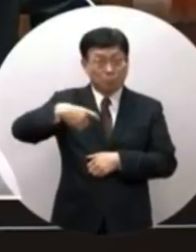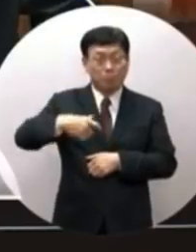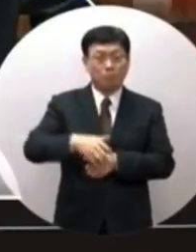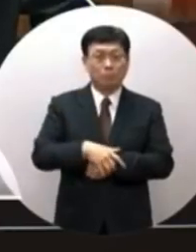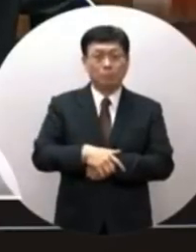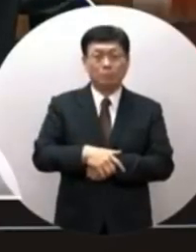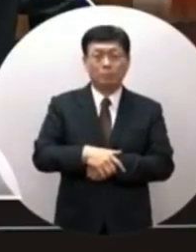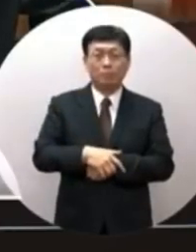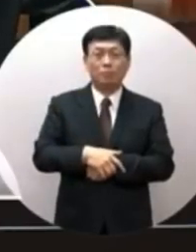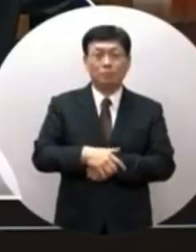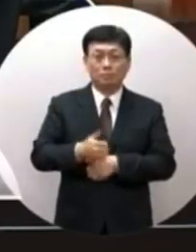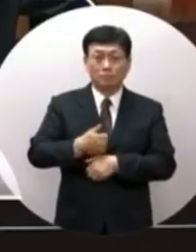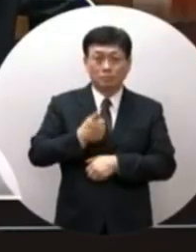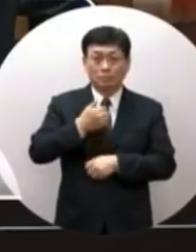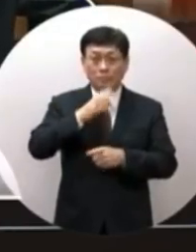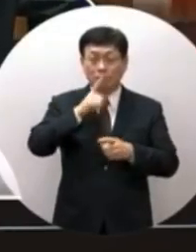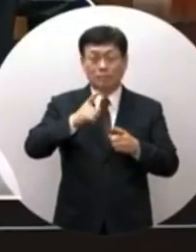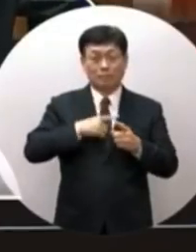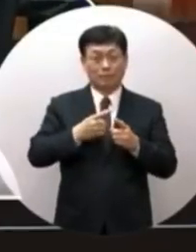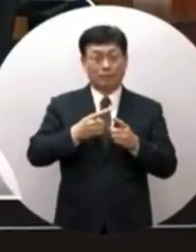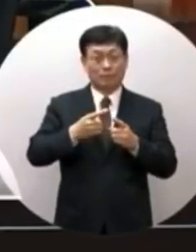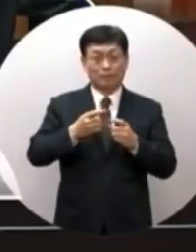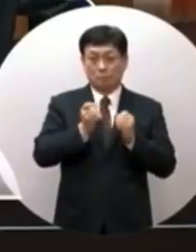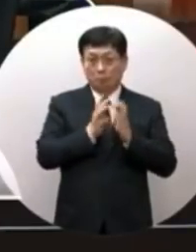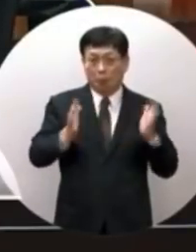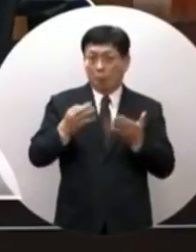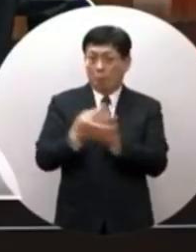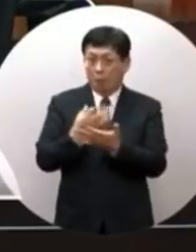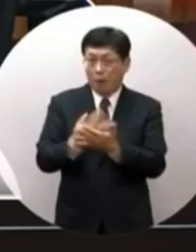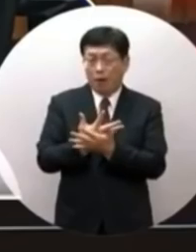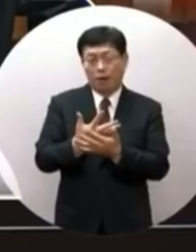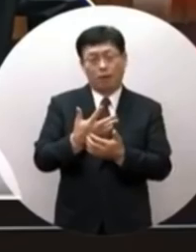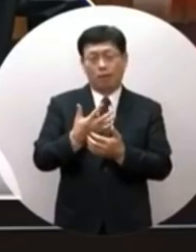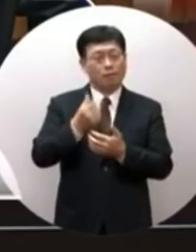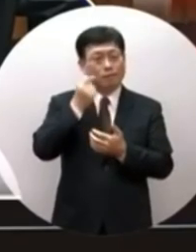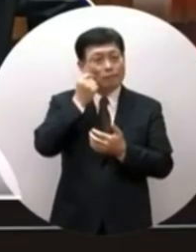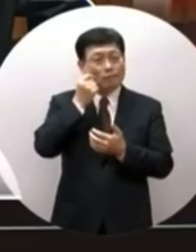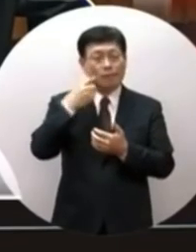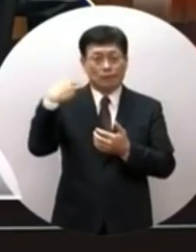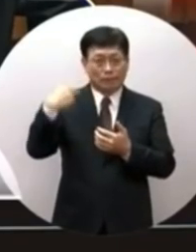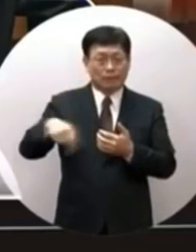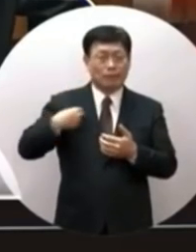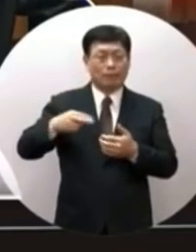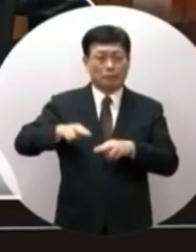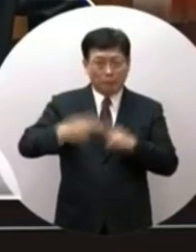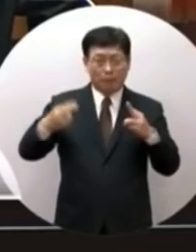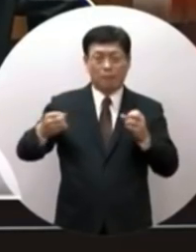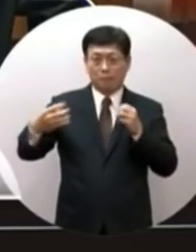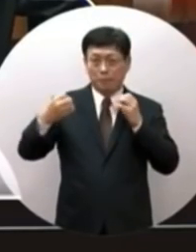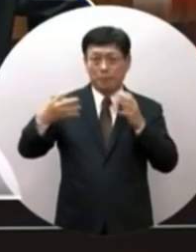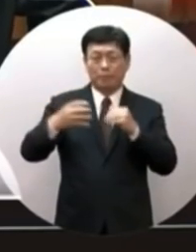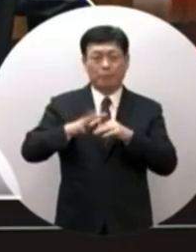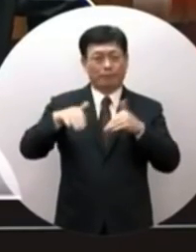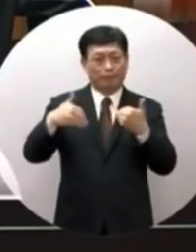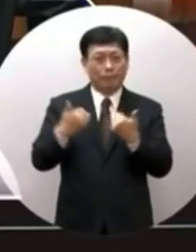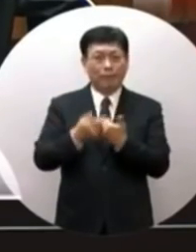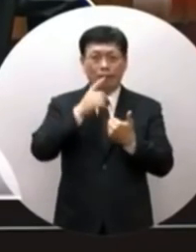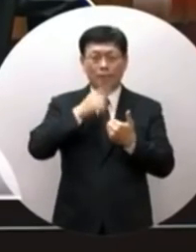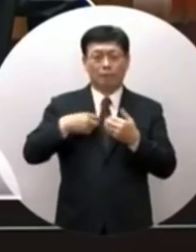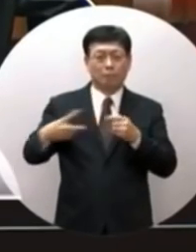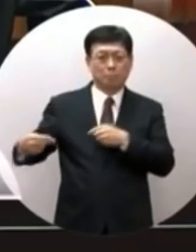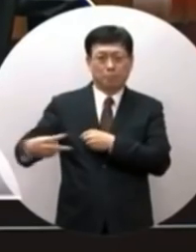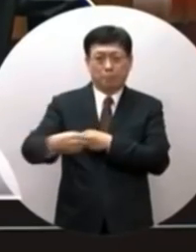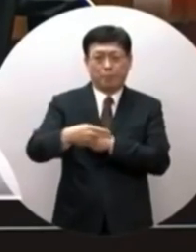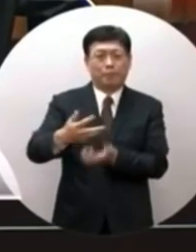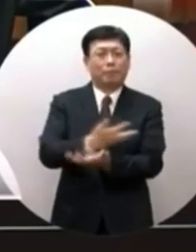失释放善意的契机，而无法有效开启对话，反而全面断绝